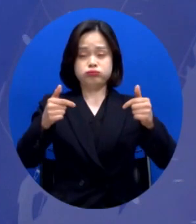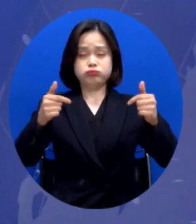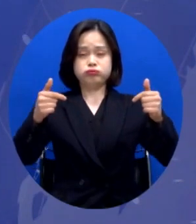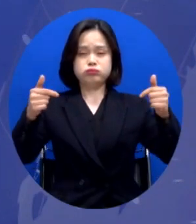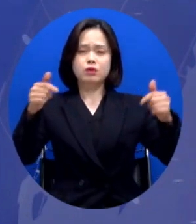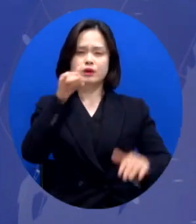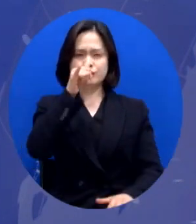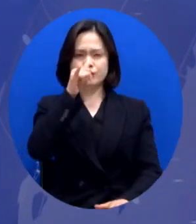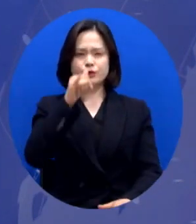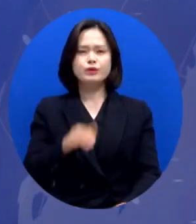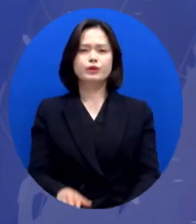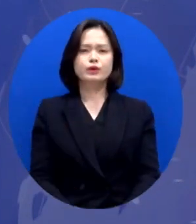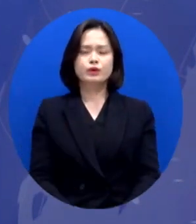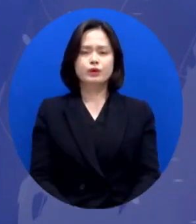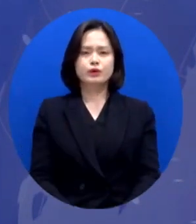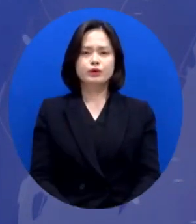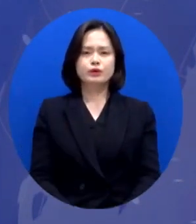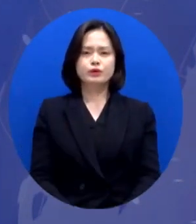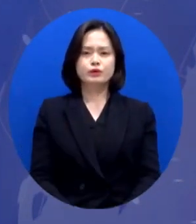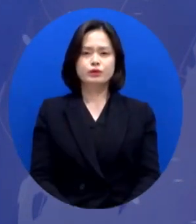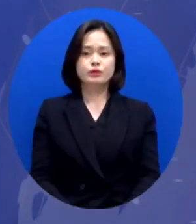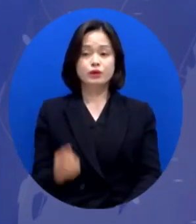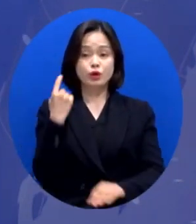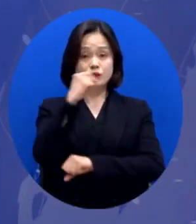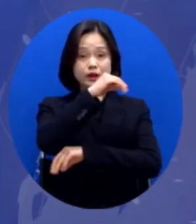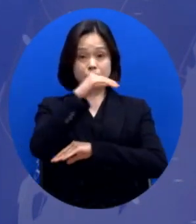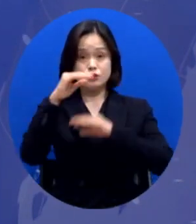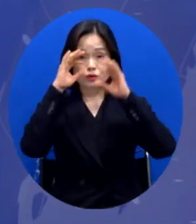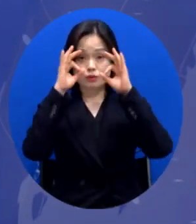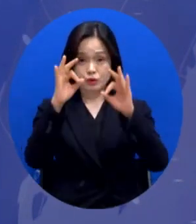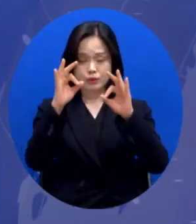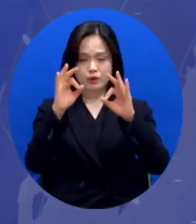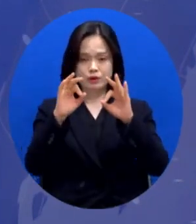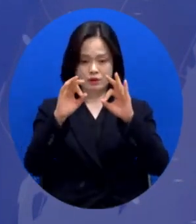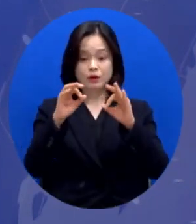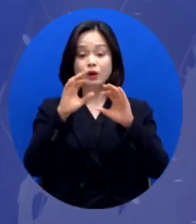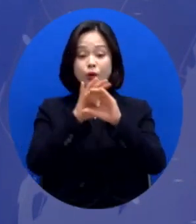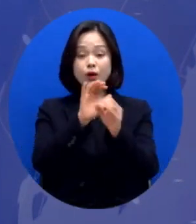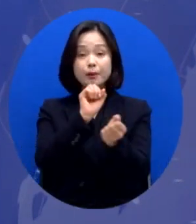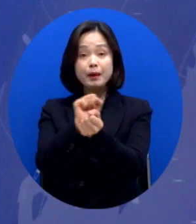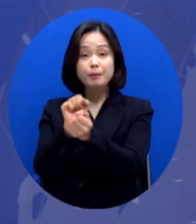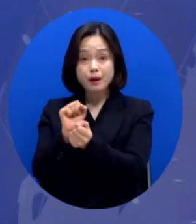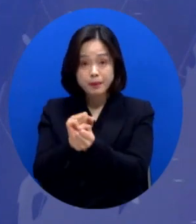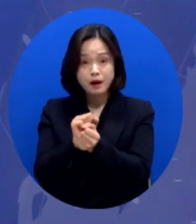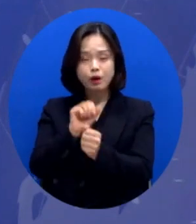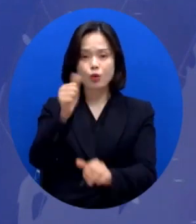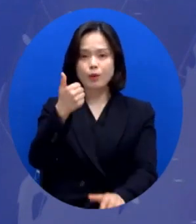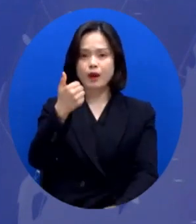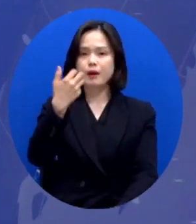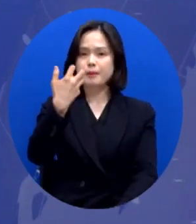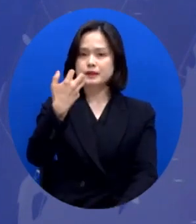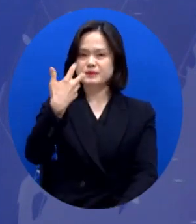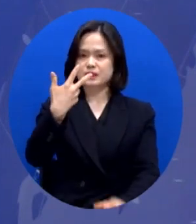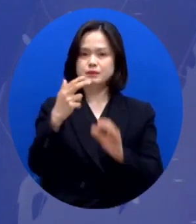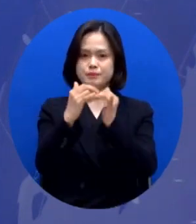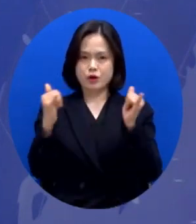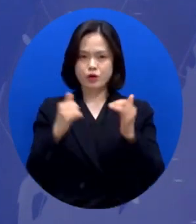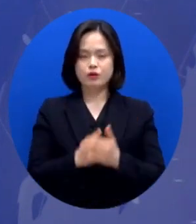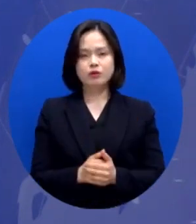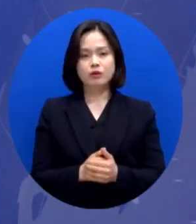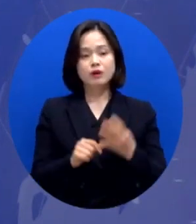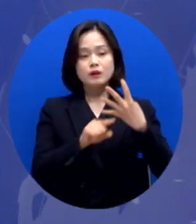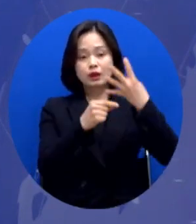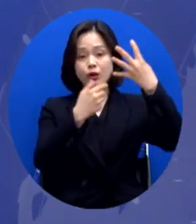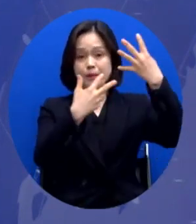네. 12일 0시 기준 코로나19 신규 확진자는 587명입니다. 지난 11일까지 사흘 연속으로